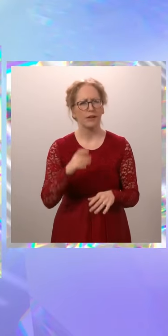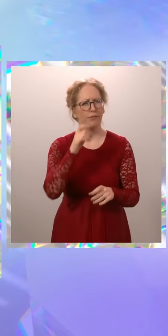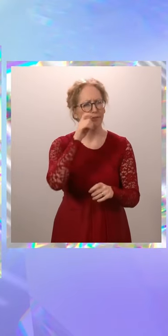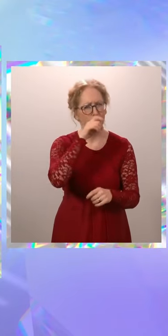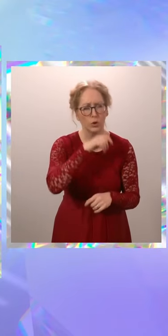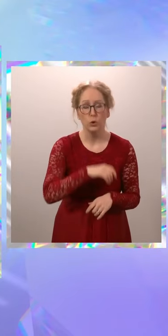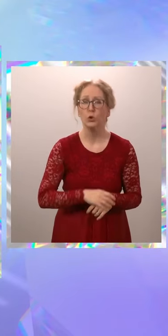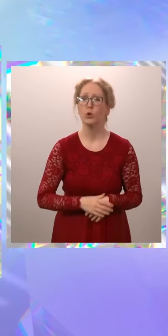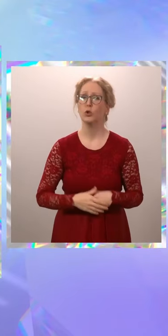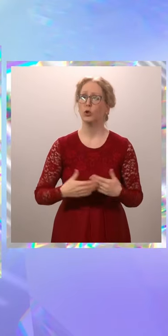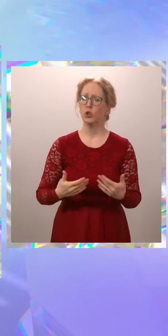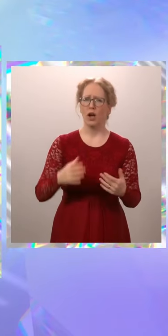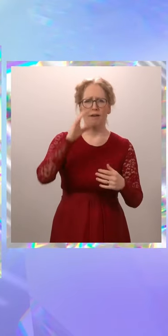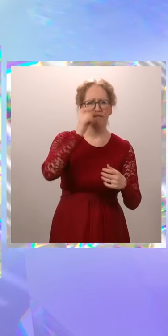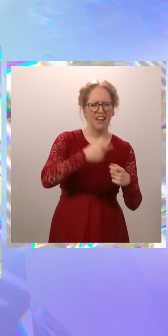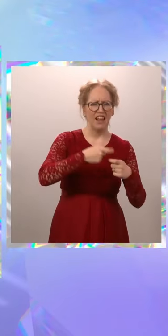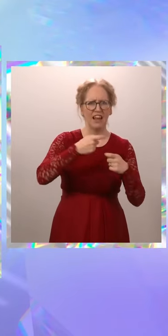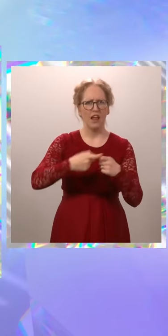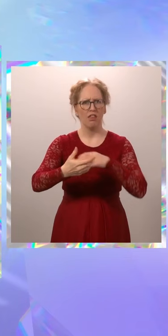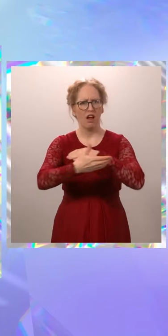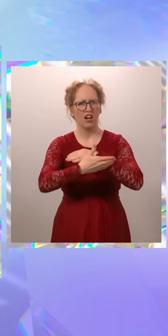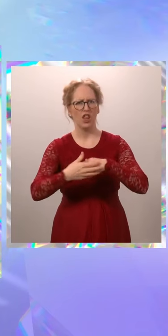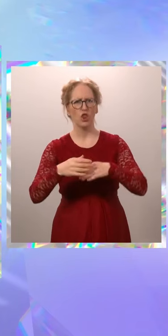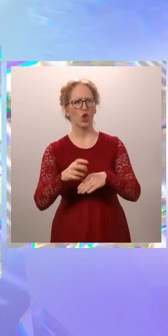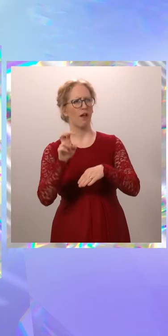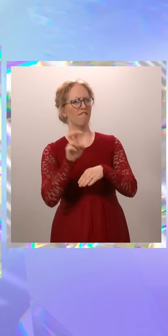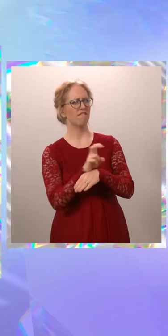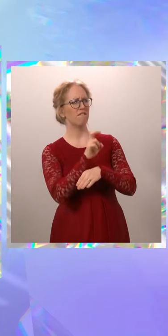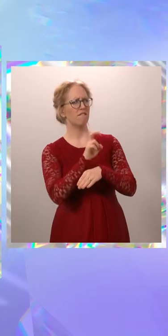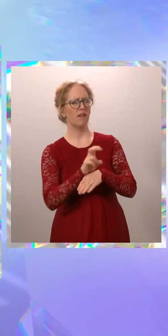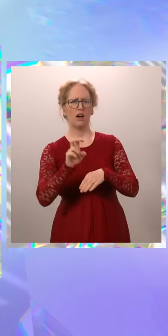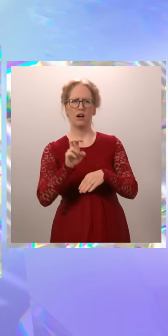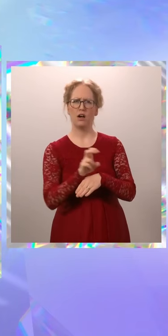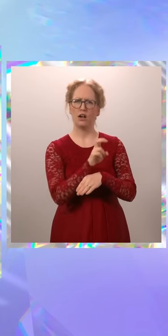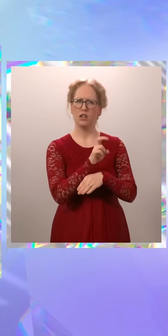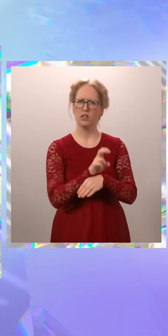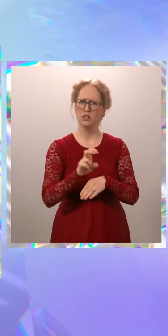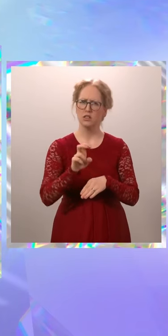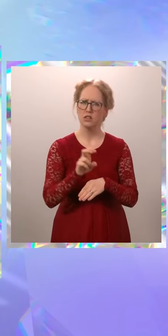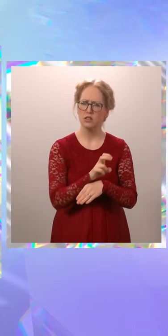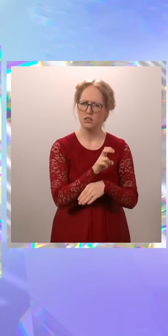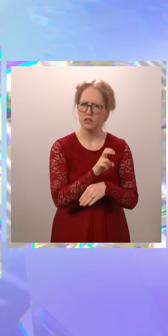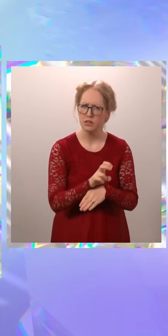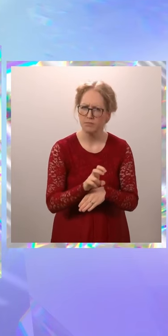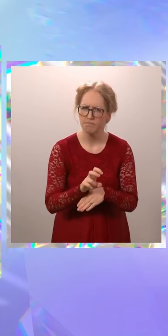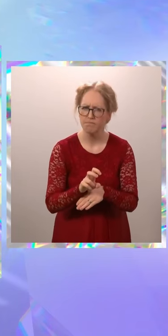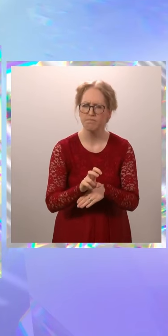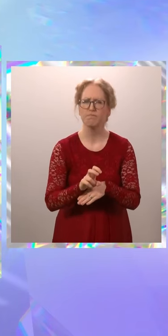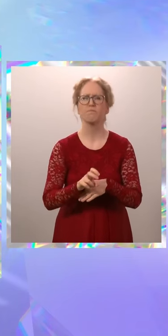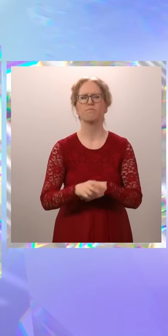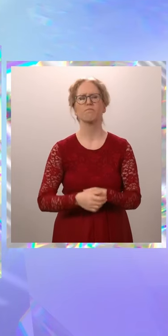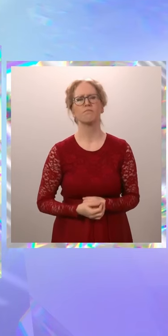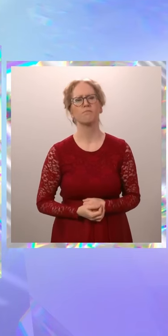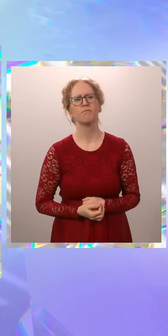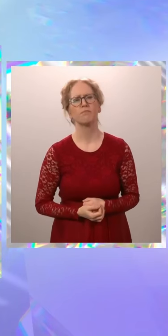veljet rantoja vahti. Konsa on koittava koi.